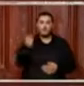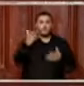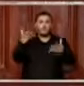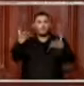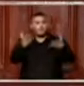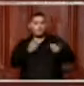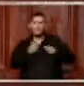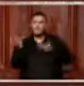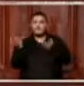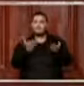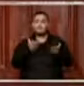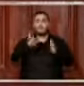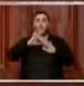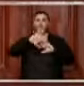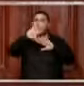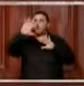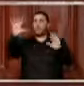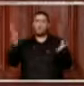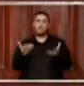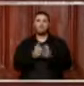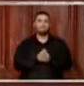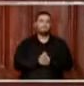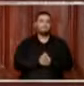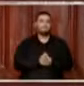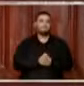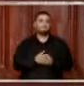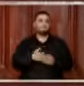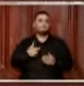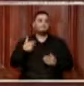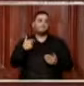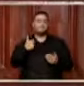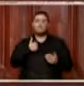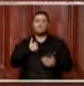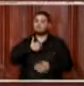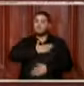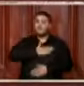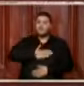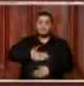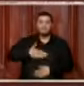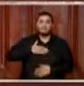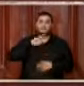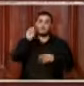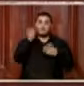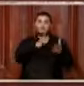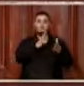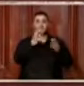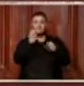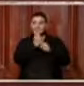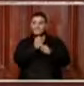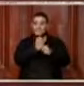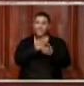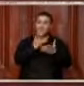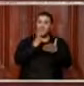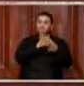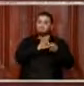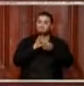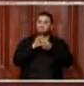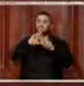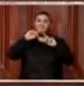الضيوف الكرام من المغرب ومن كل أشقائنا وأصدقائنا في